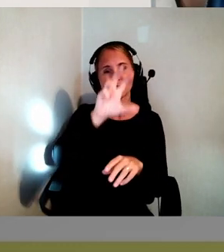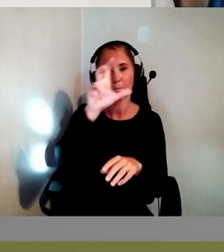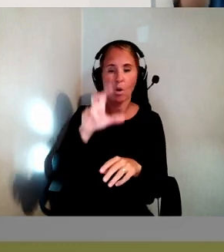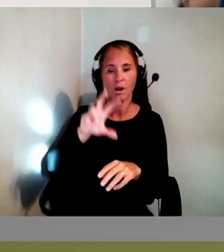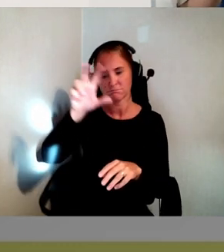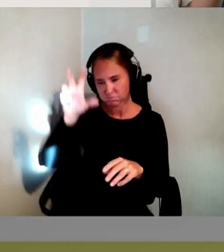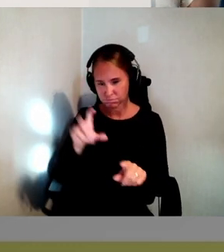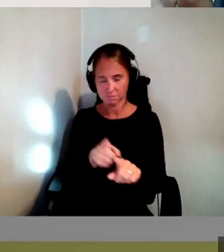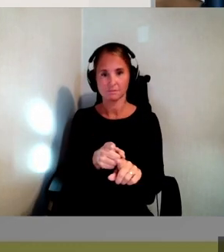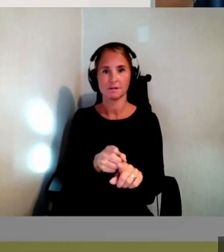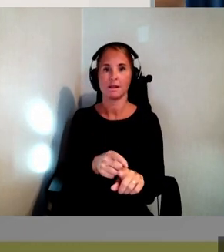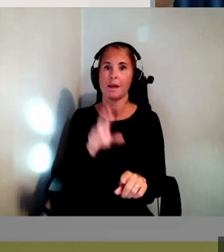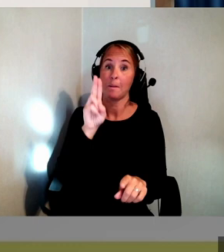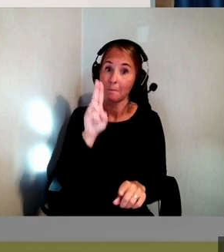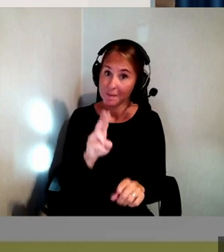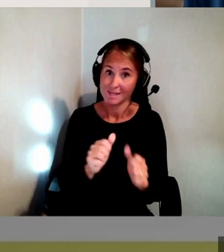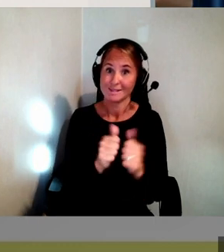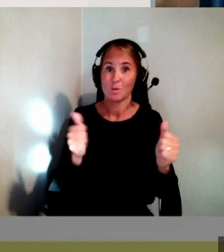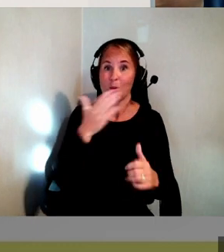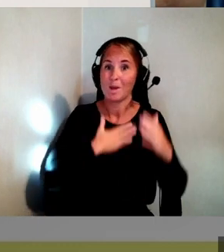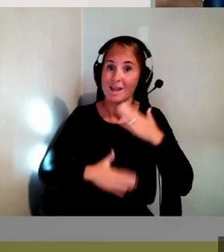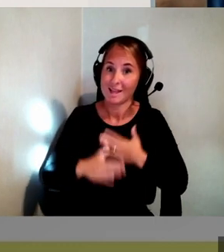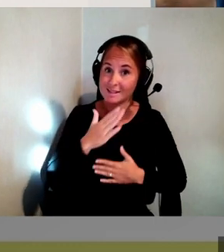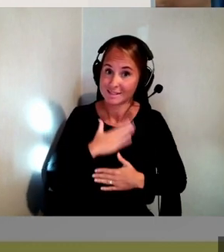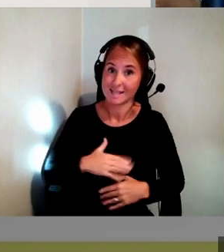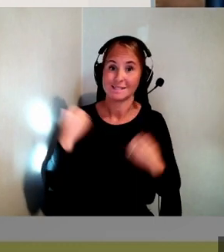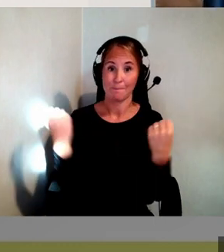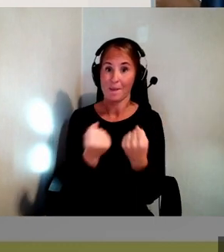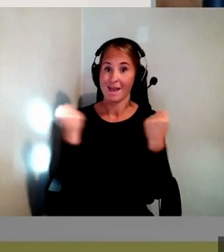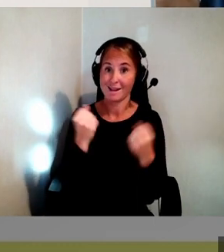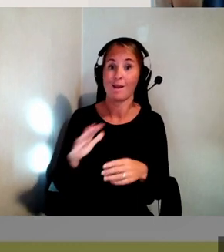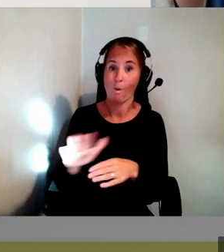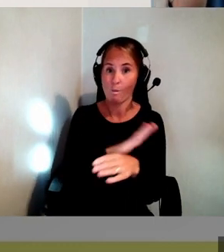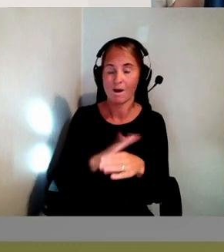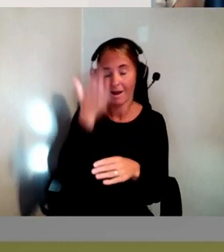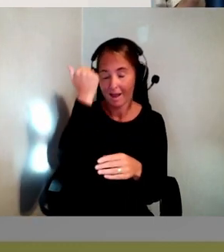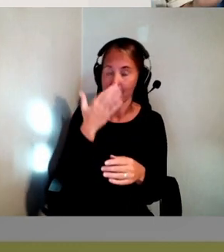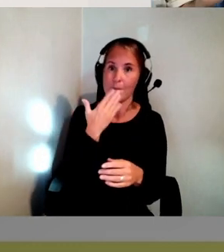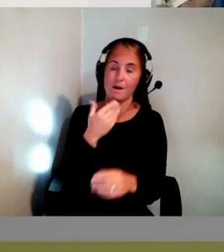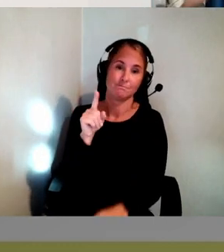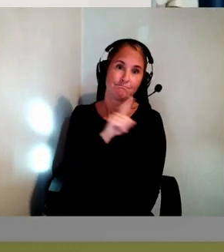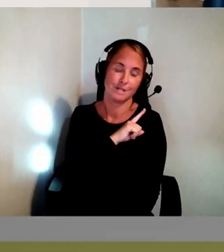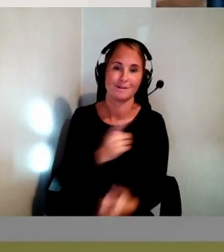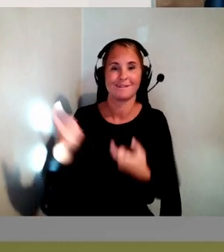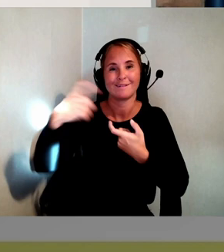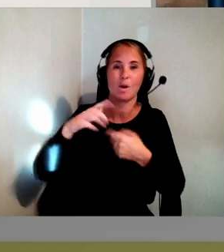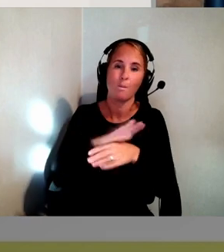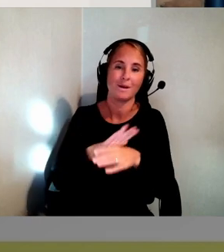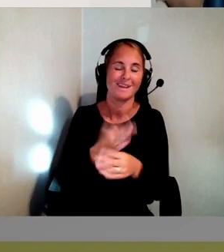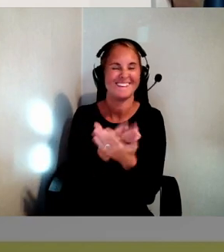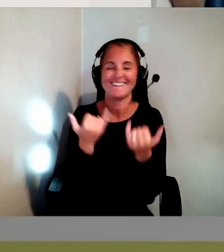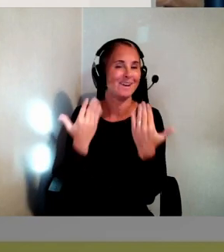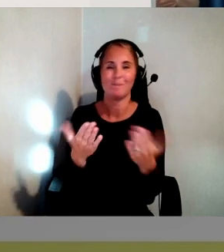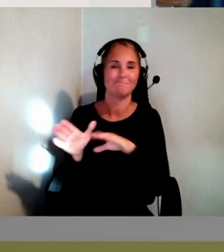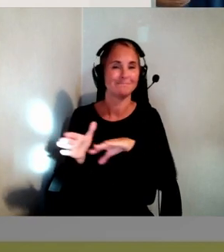ikoner är ett jättestort och intressant spännande område som man skulle kunna prata mycket mer om men jag gör inte det